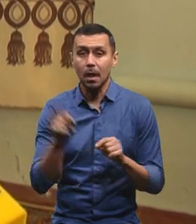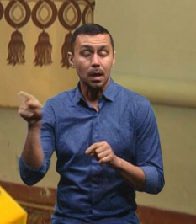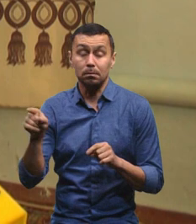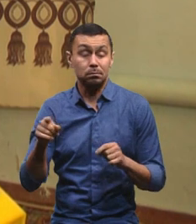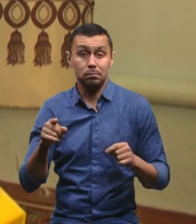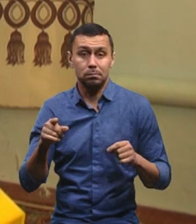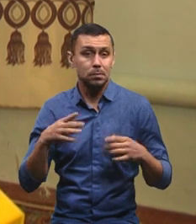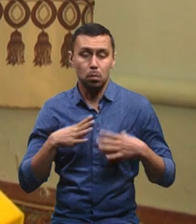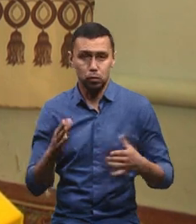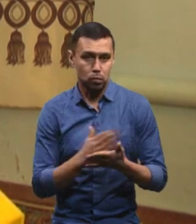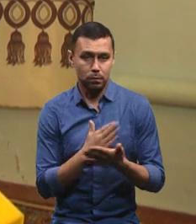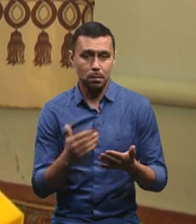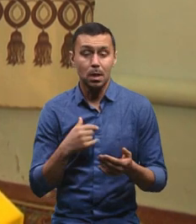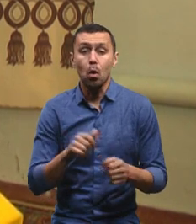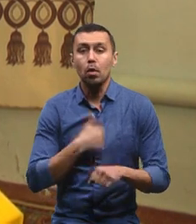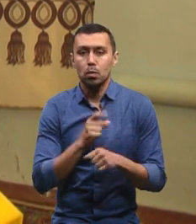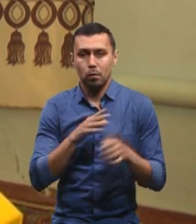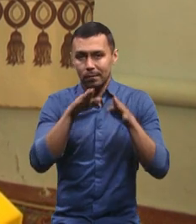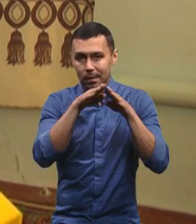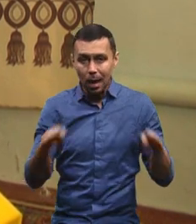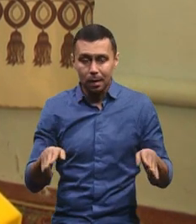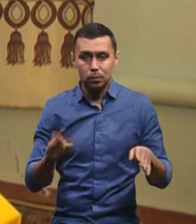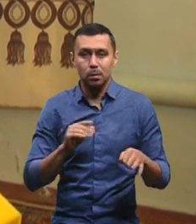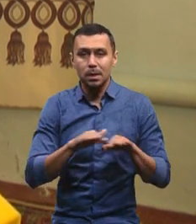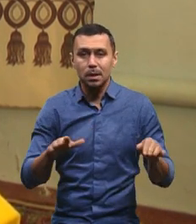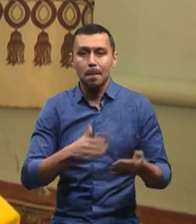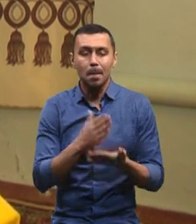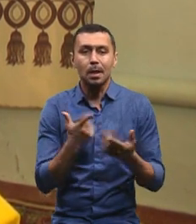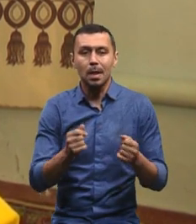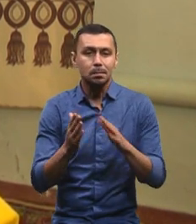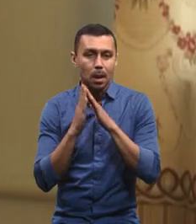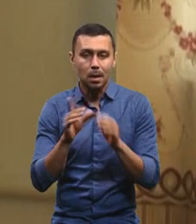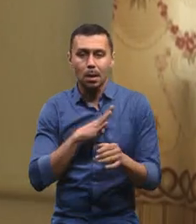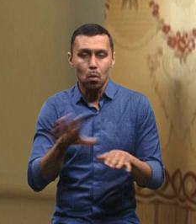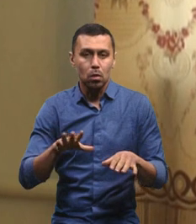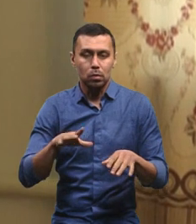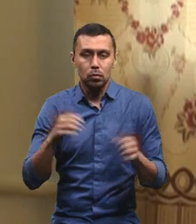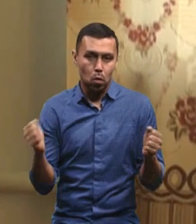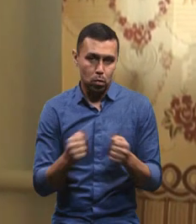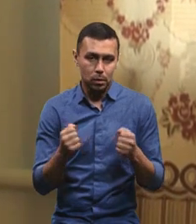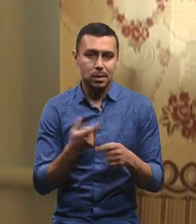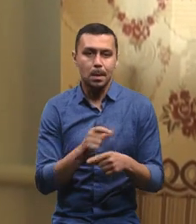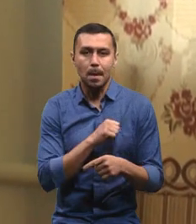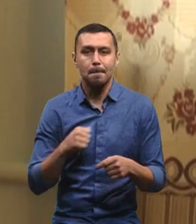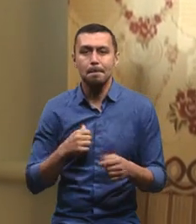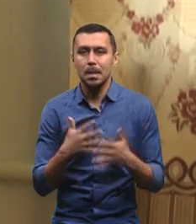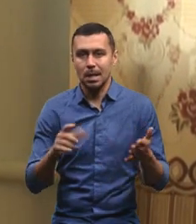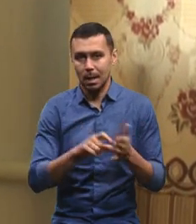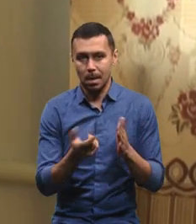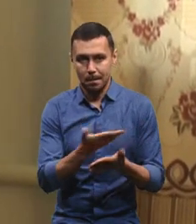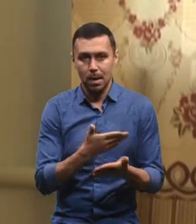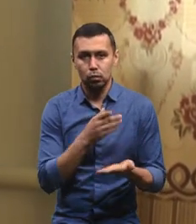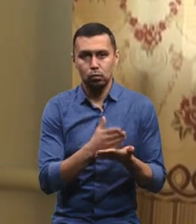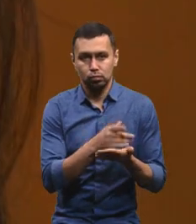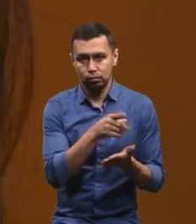що не було каже мені головне щоб криша була до голови щоб діти мали де спати щоб не задувало і не ляляляло це найбільша кімната і ми перебуваємо